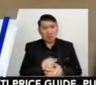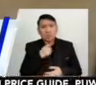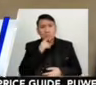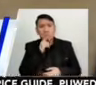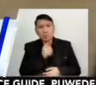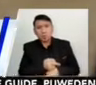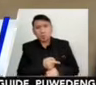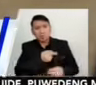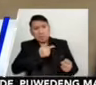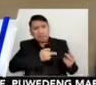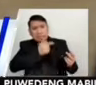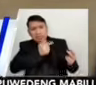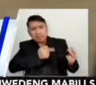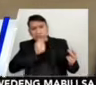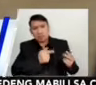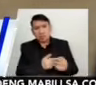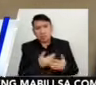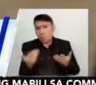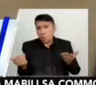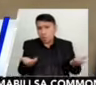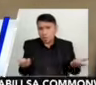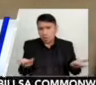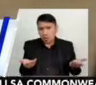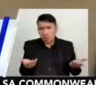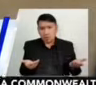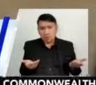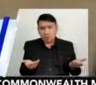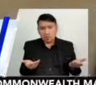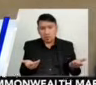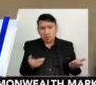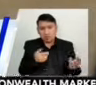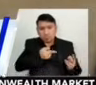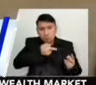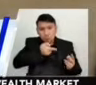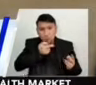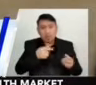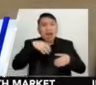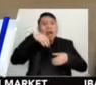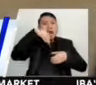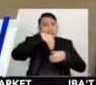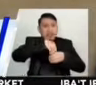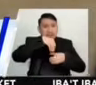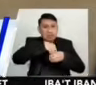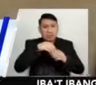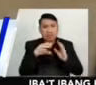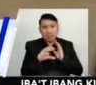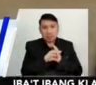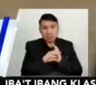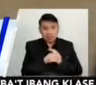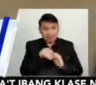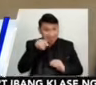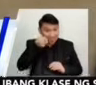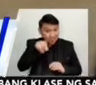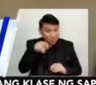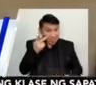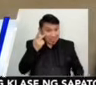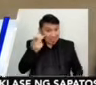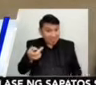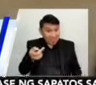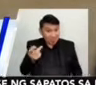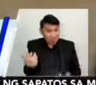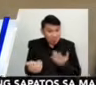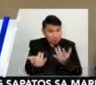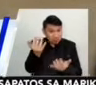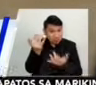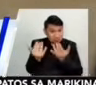sila binaril? Sa loob ng sasakyan. Yun po ba yung sasakyan na nakitang nasunog sa daan? Yun yung